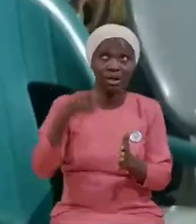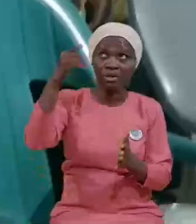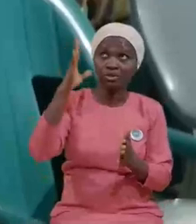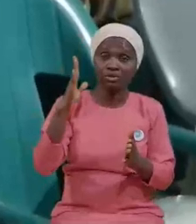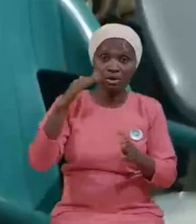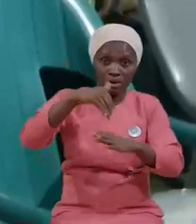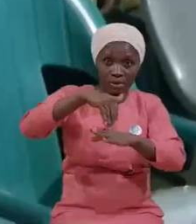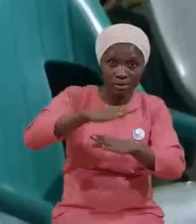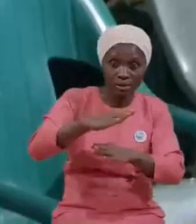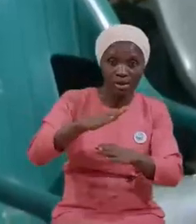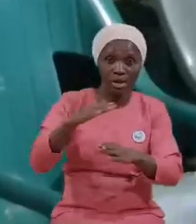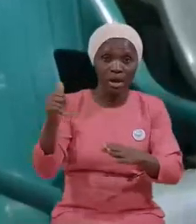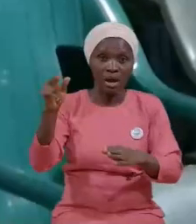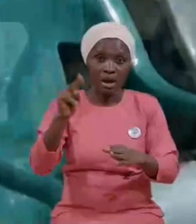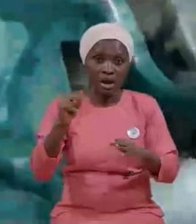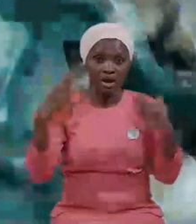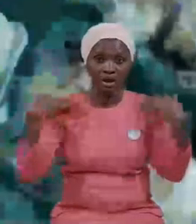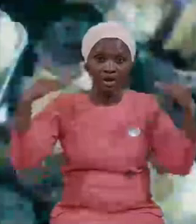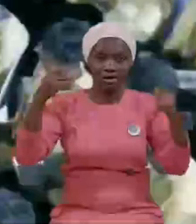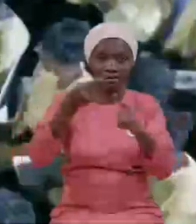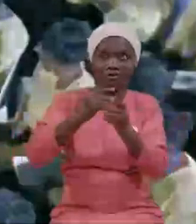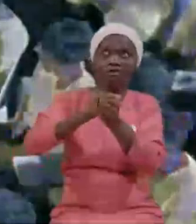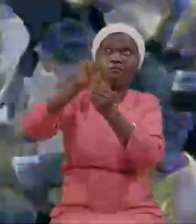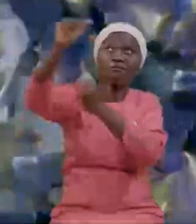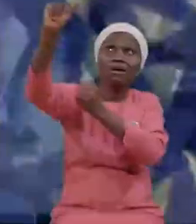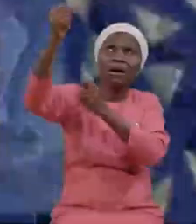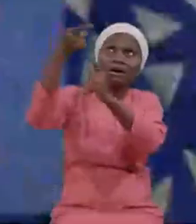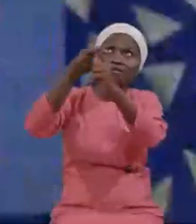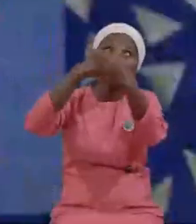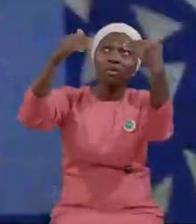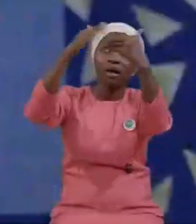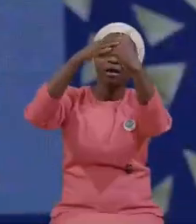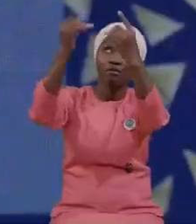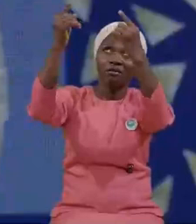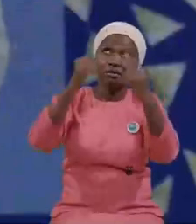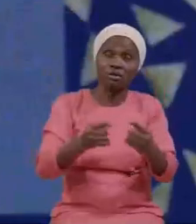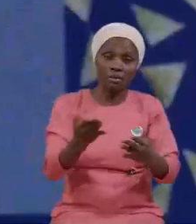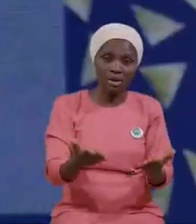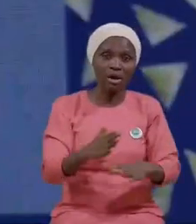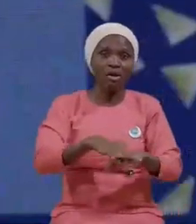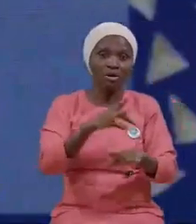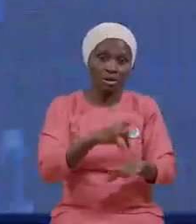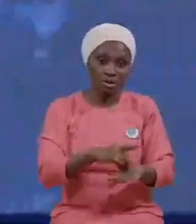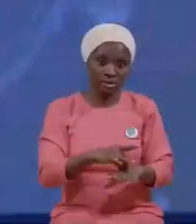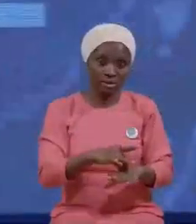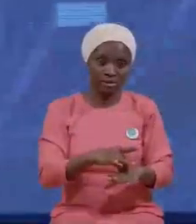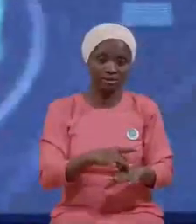Dieu a envoyé un ange depuis le ciel très éloigné sur la terre.